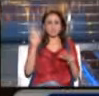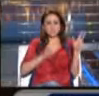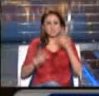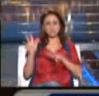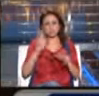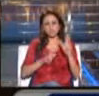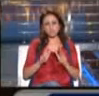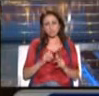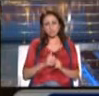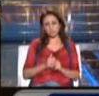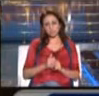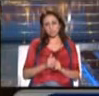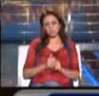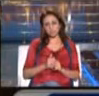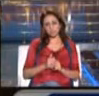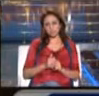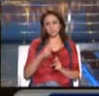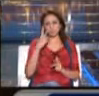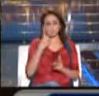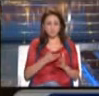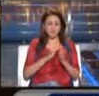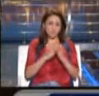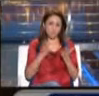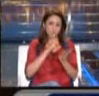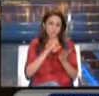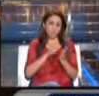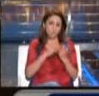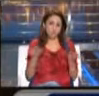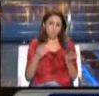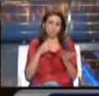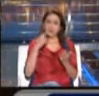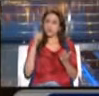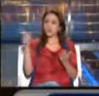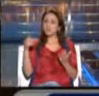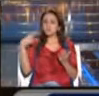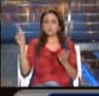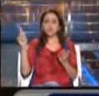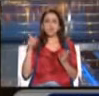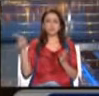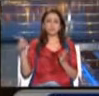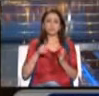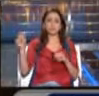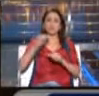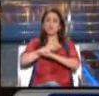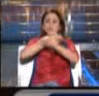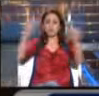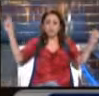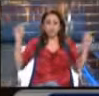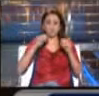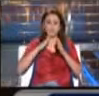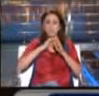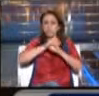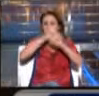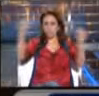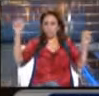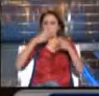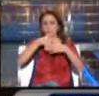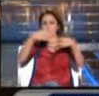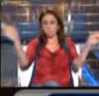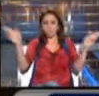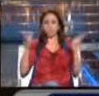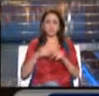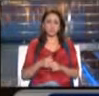انت فاهم؟ يعني لو حد شاف الاوراق دي كلها هيقول ده عنده حق يروح يعمل دي، مش يقتحم اللي هو يروح انا ممكن يروح يوصل